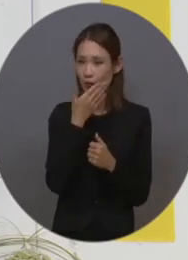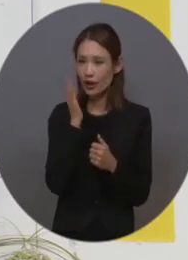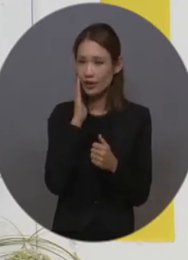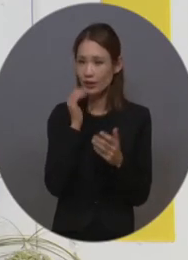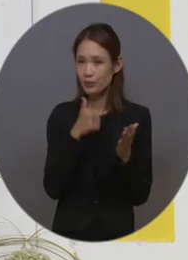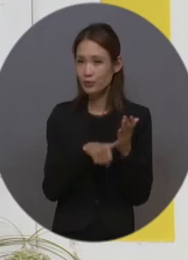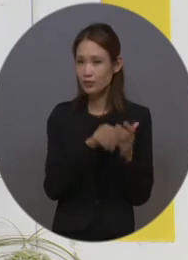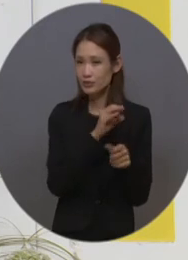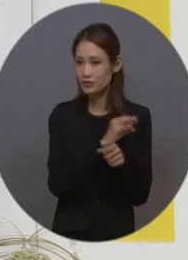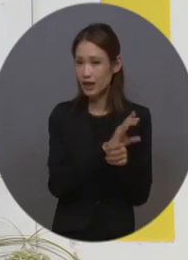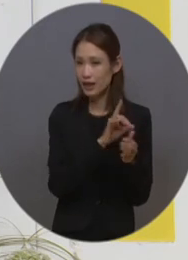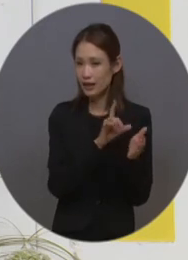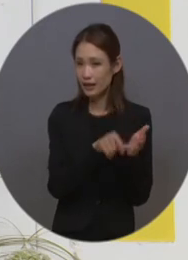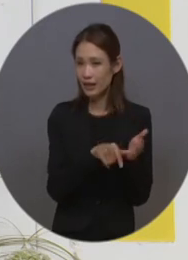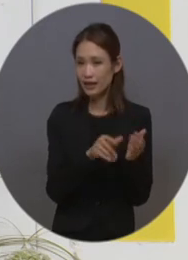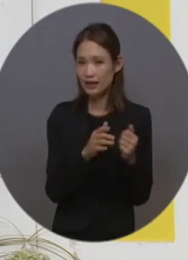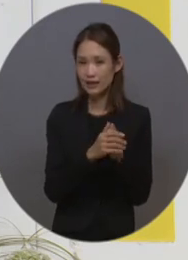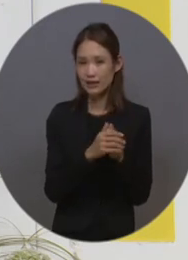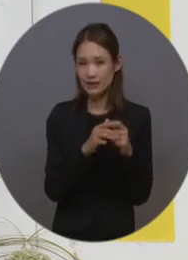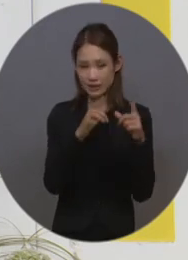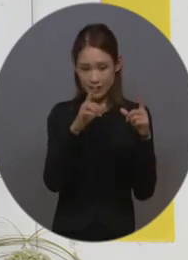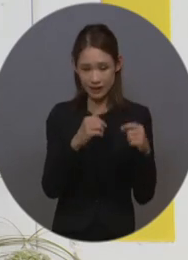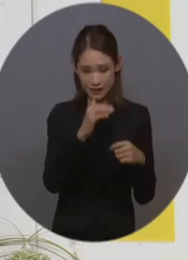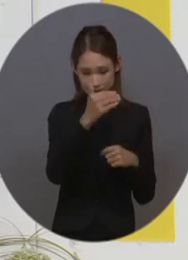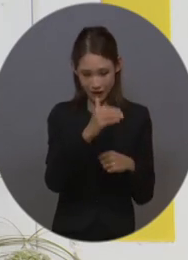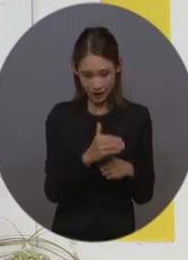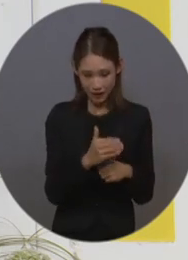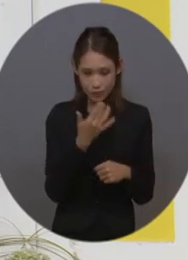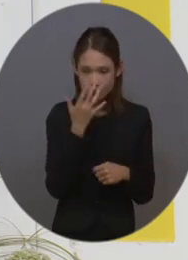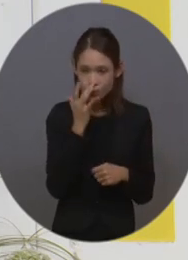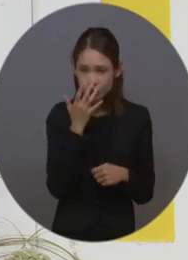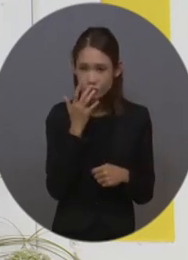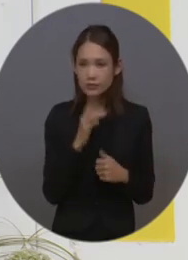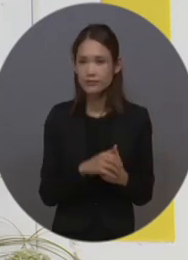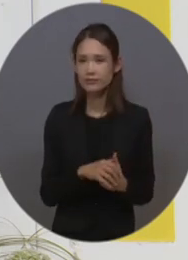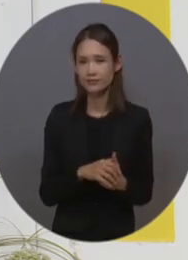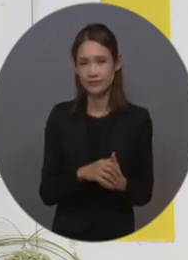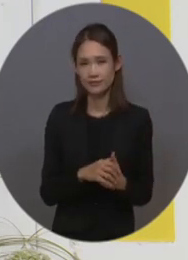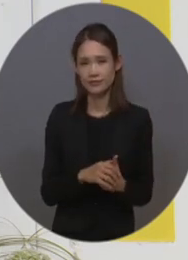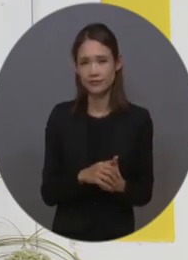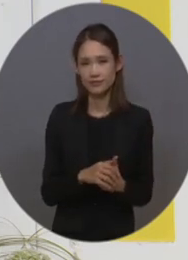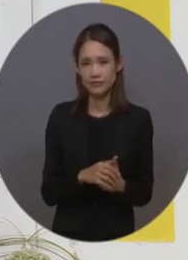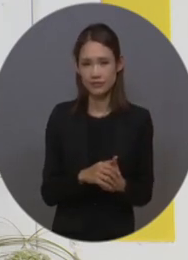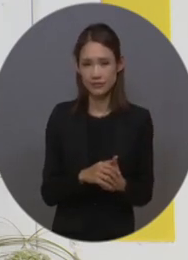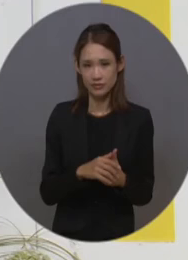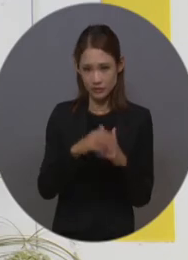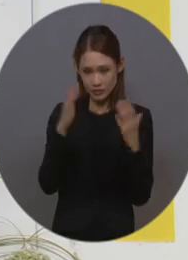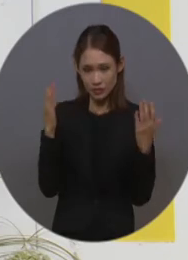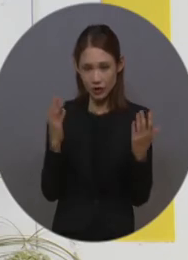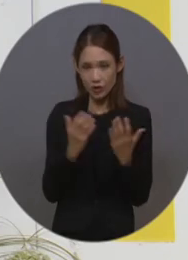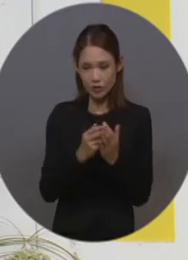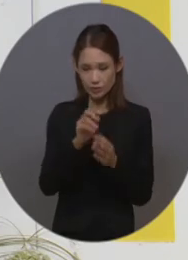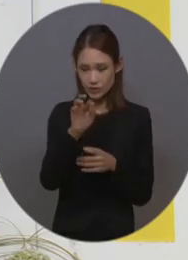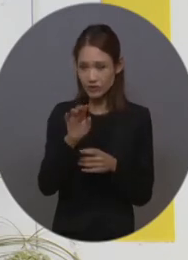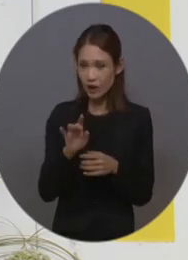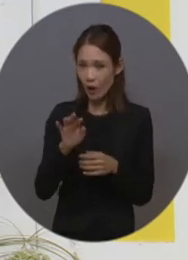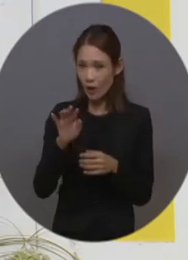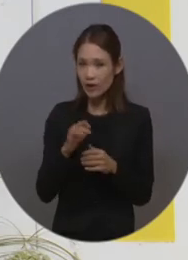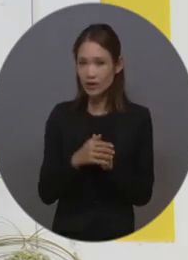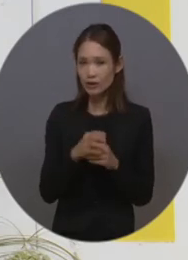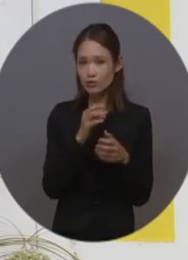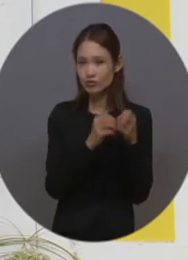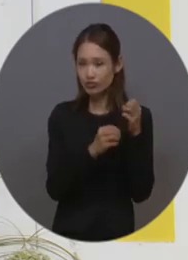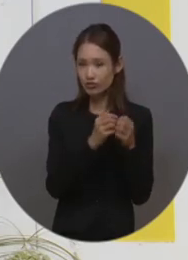때 화장품의 제품의... 이 내용이 뭔지도 네, 그렇죠. 어렵고 그리고 그걸 전부 그 점자나 아니면 네.